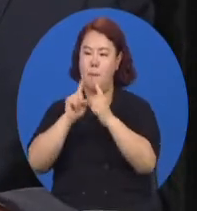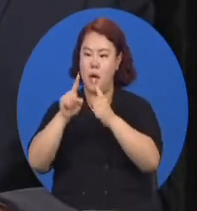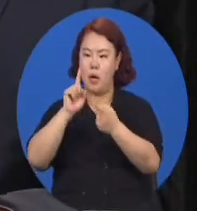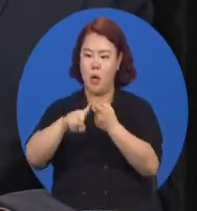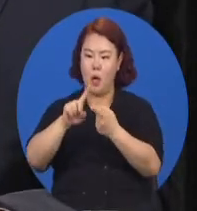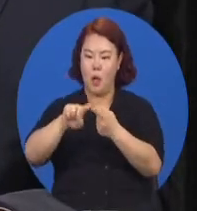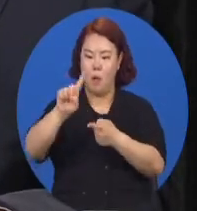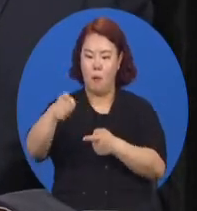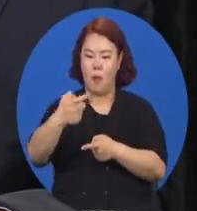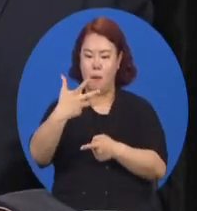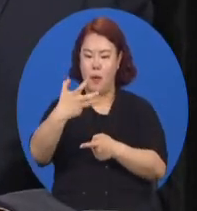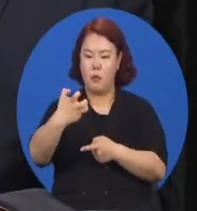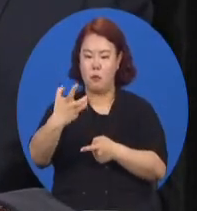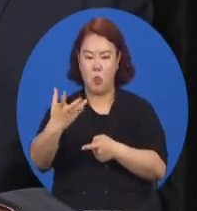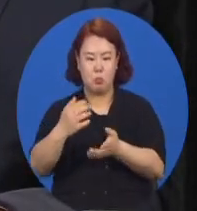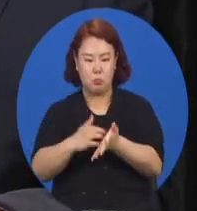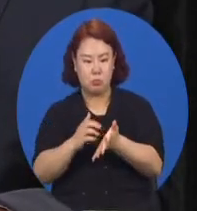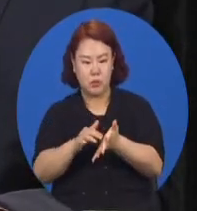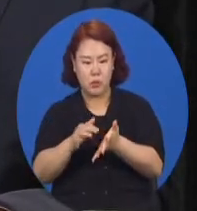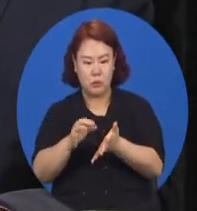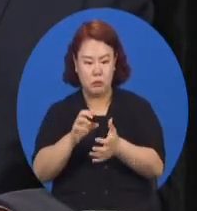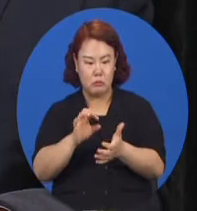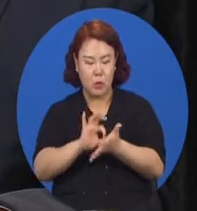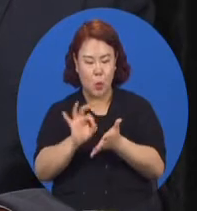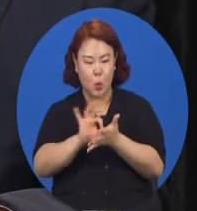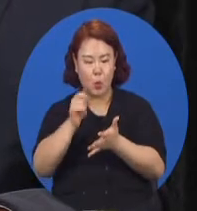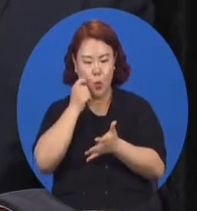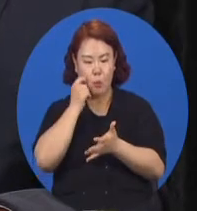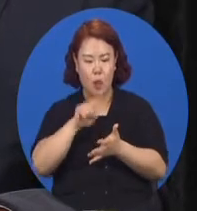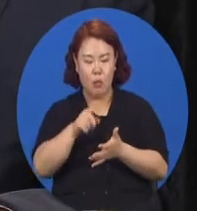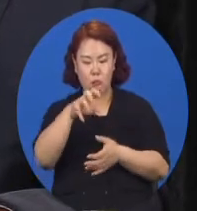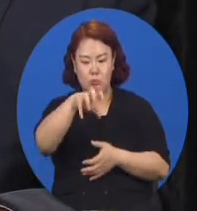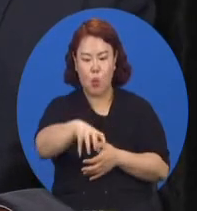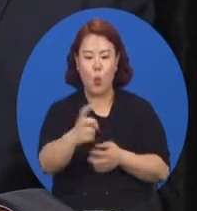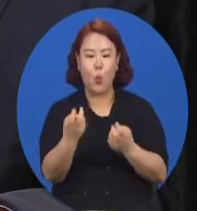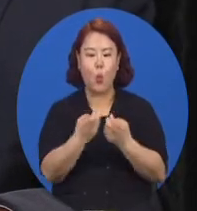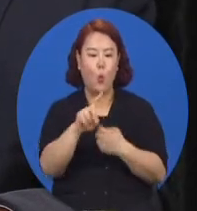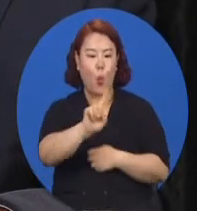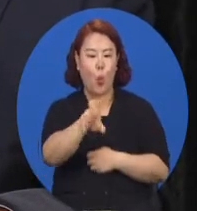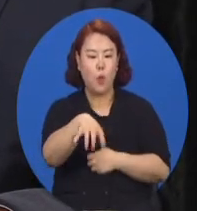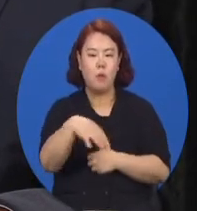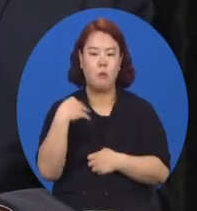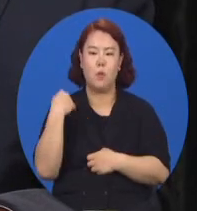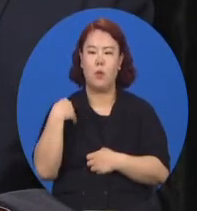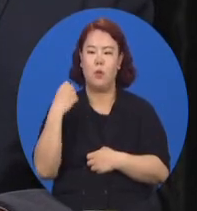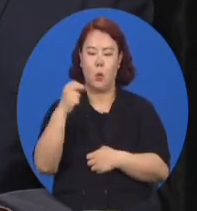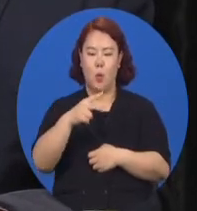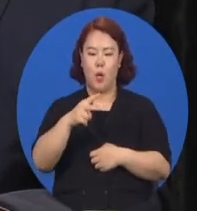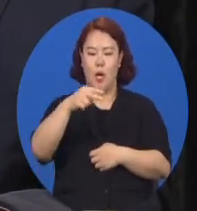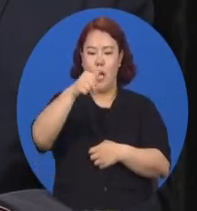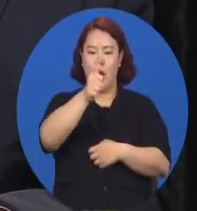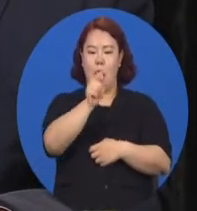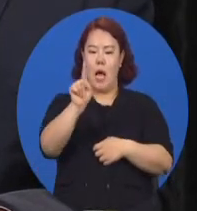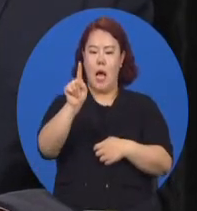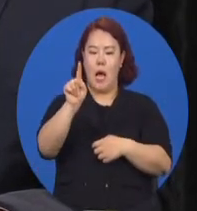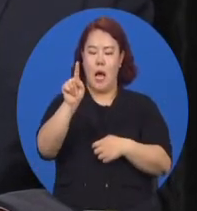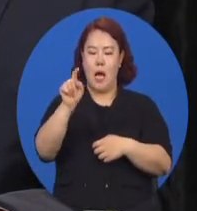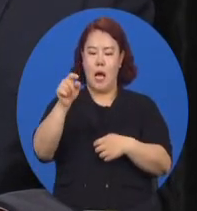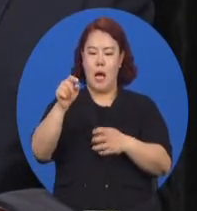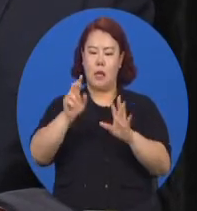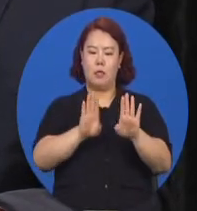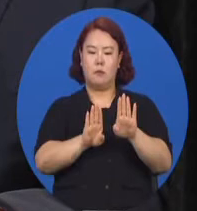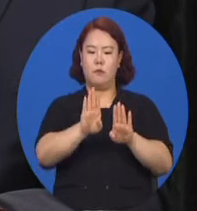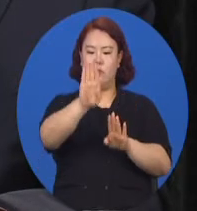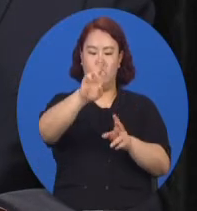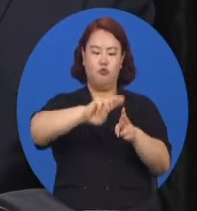180몇 면을 이용 못하고 있다 하는데 그 장소가 어딘지 모르겠고요. 또 하상에서 위로 오르내리는 이 모노레일은 저희들이